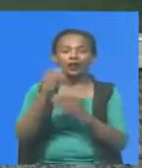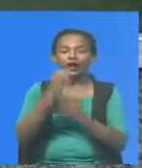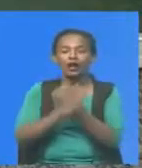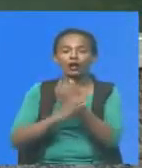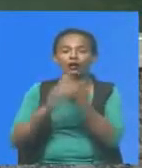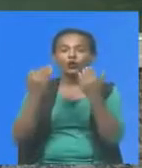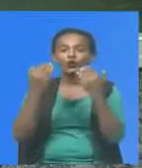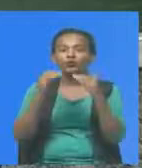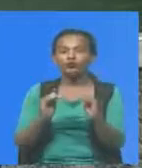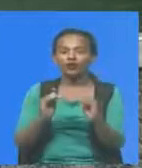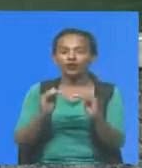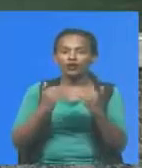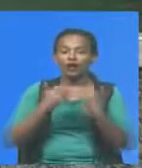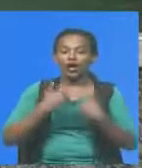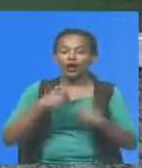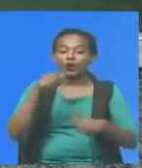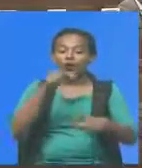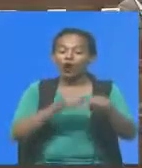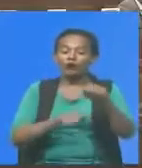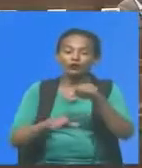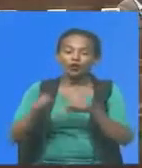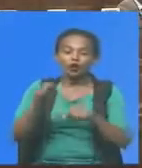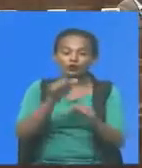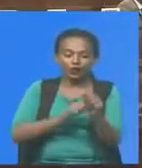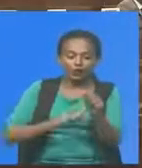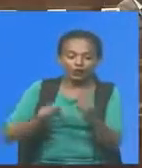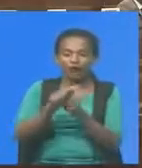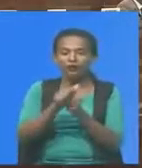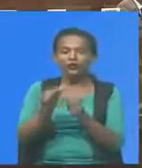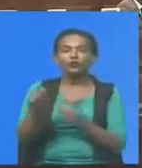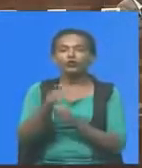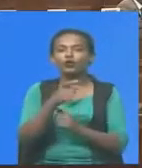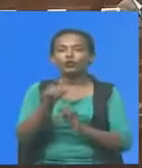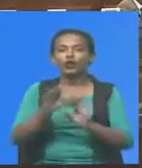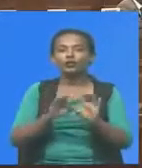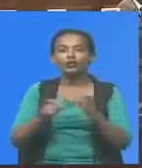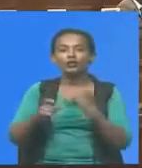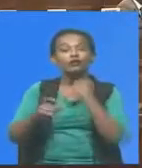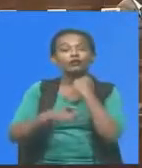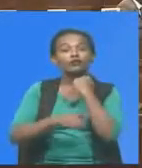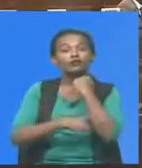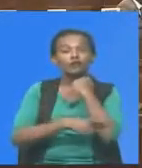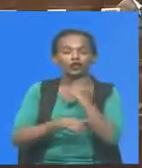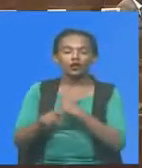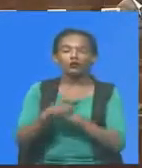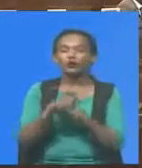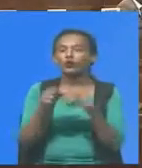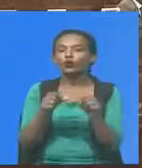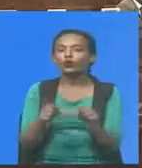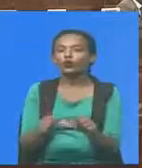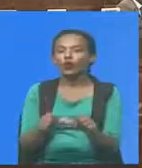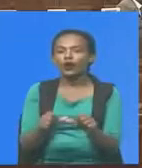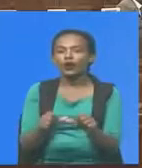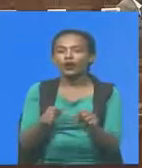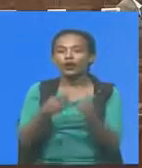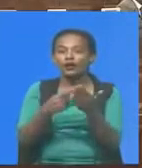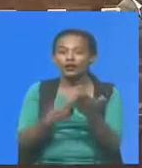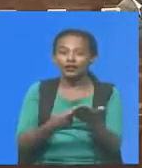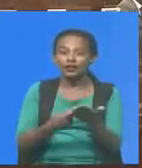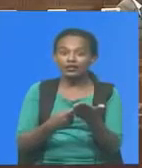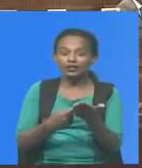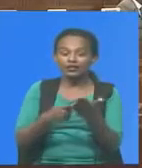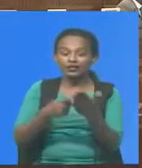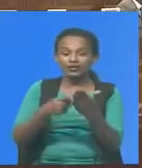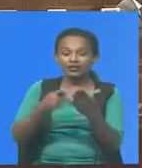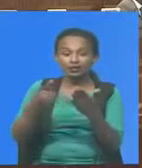ምጣኔ ያለው አስተዋጽኦ ቀዳሚ እንዲሆን ማድረግ ፈታኝ ሆኖ ቆይቷል። ይህንን ተግዳሮት